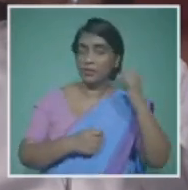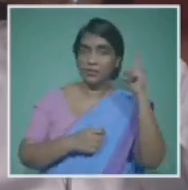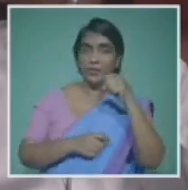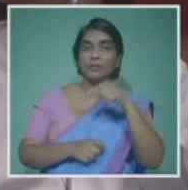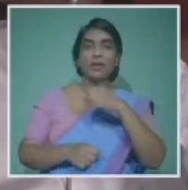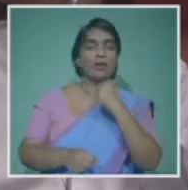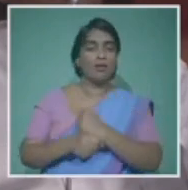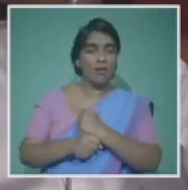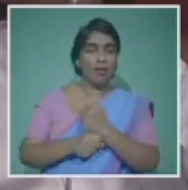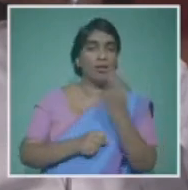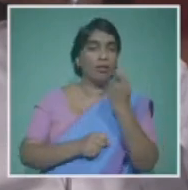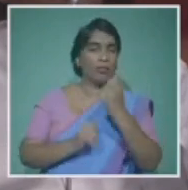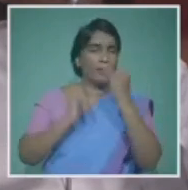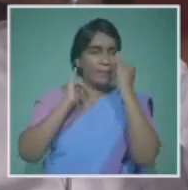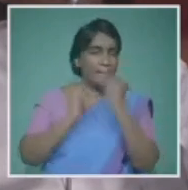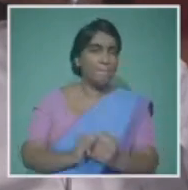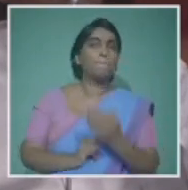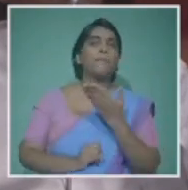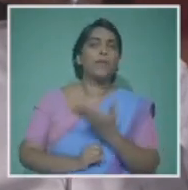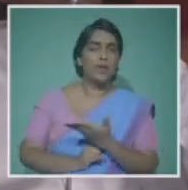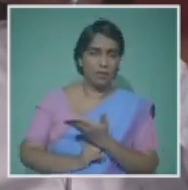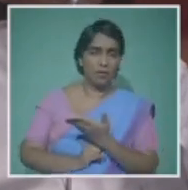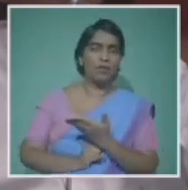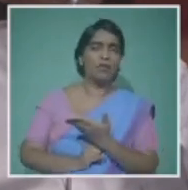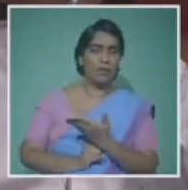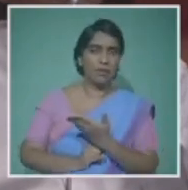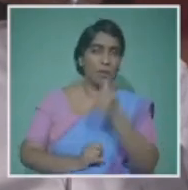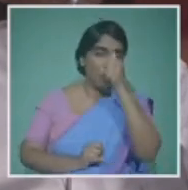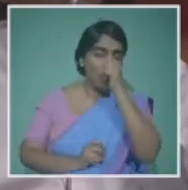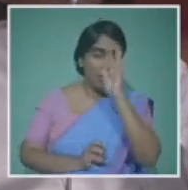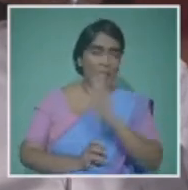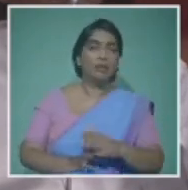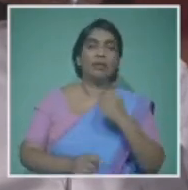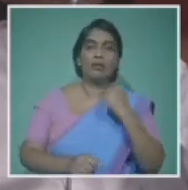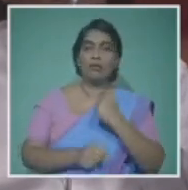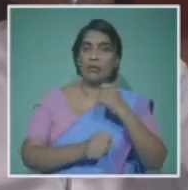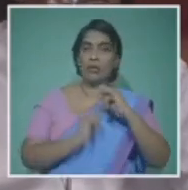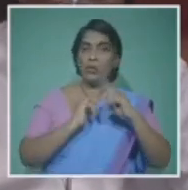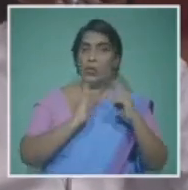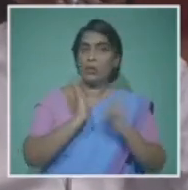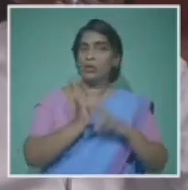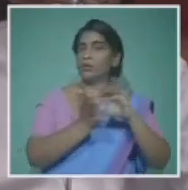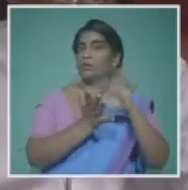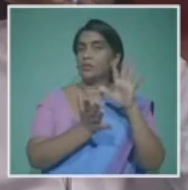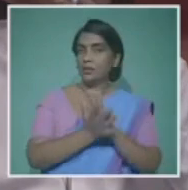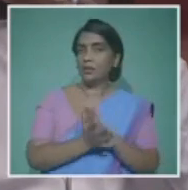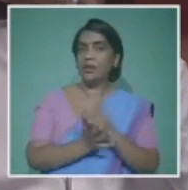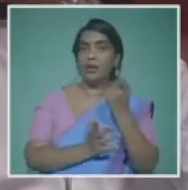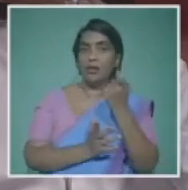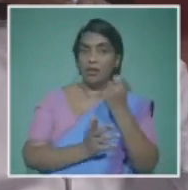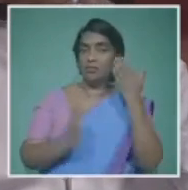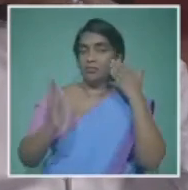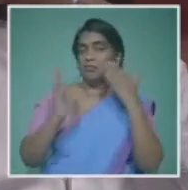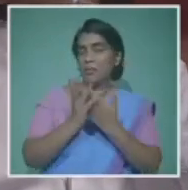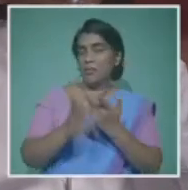මේ ආණ්ඩුව ආර්ථික අපරාධ කළා තියනවා කියලා දැන් සටහන් වෙලා තියෙනවා ආර්ථික ඉකොනොමික්